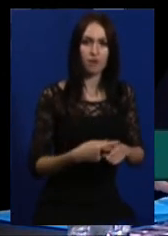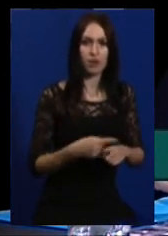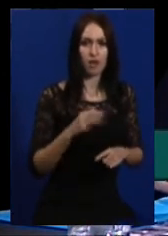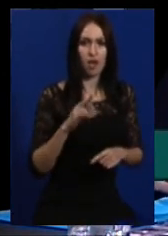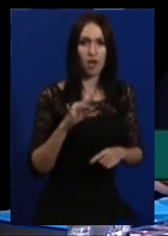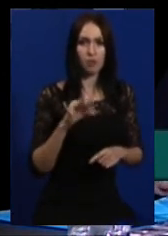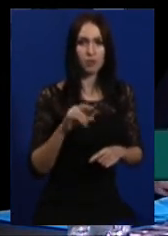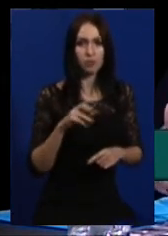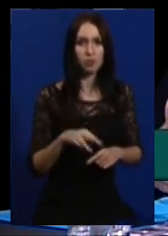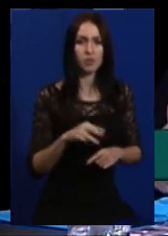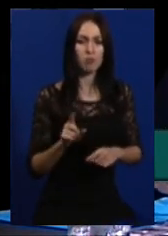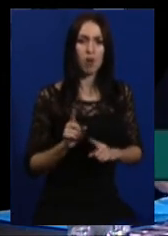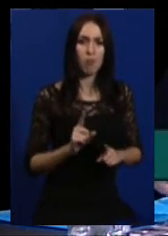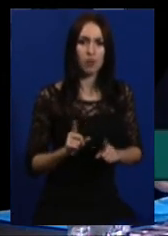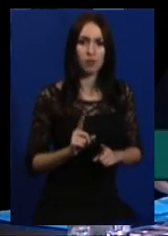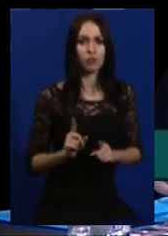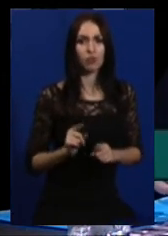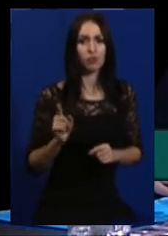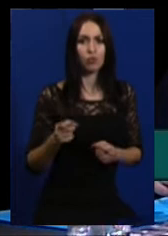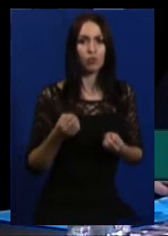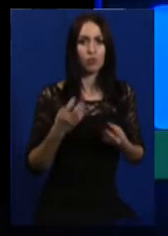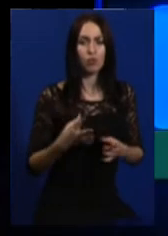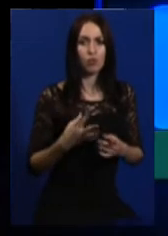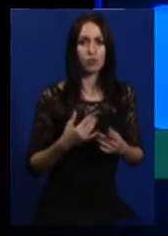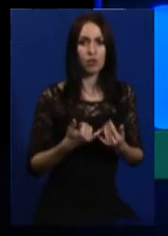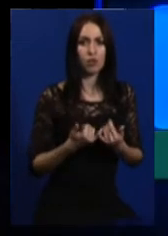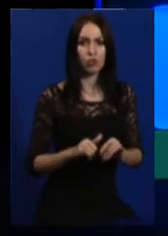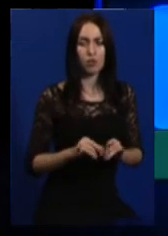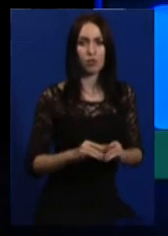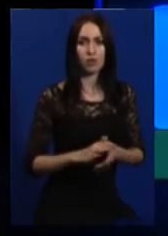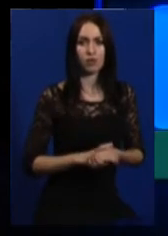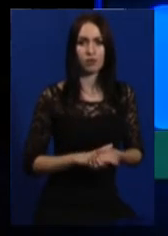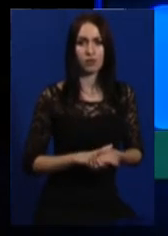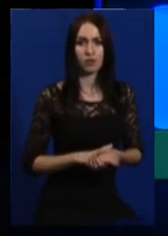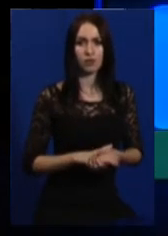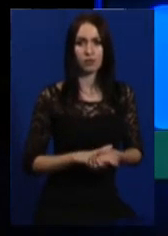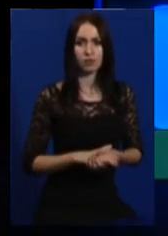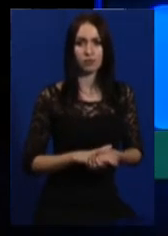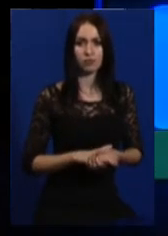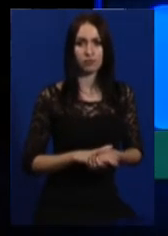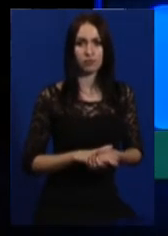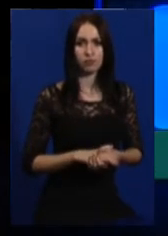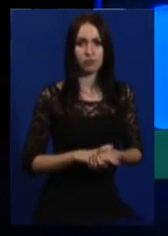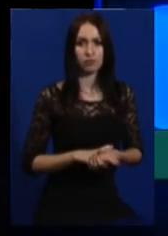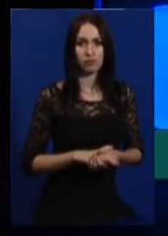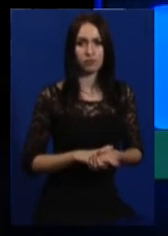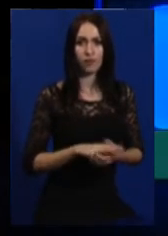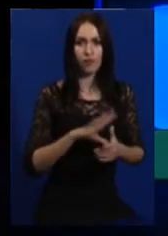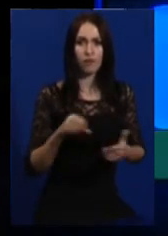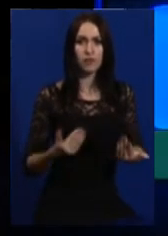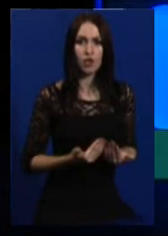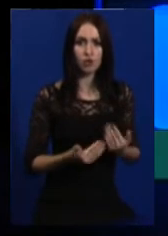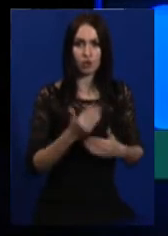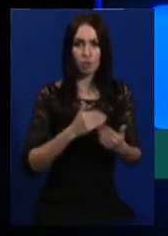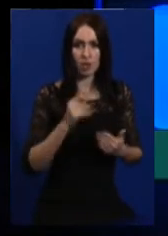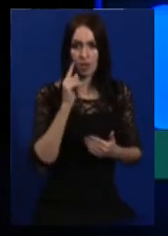что он просто необыкновенный говорю вся жизнь перед глаза за эти четыре